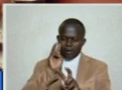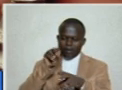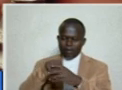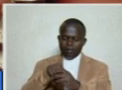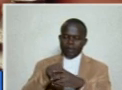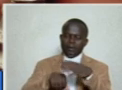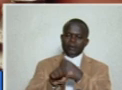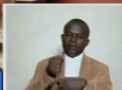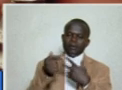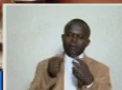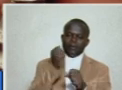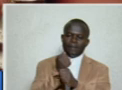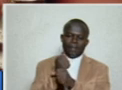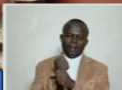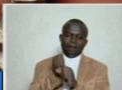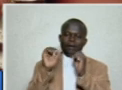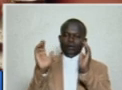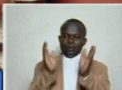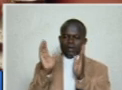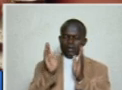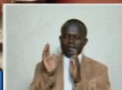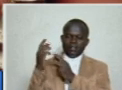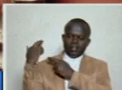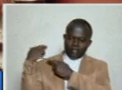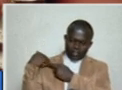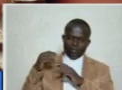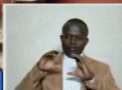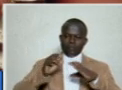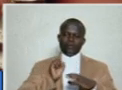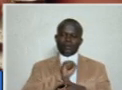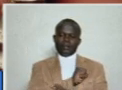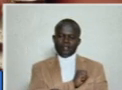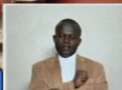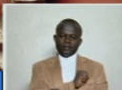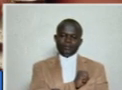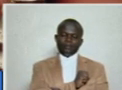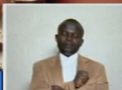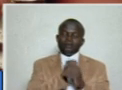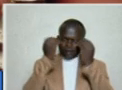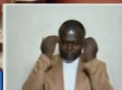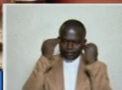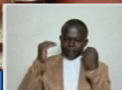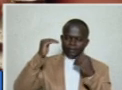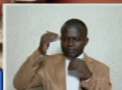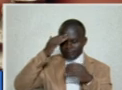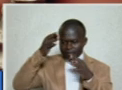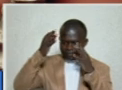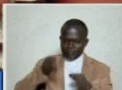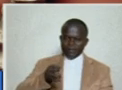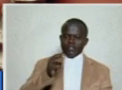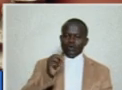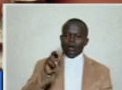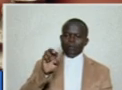mirimo umukandida yakoze ugereranyije n'inshingano z'umutwa wa Sena. Urukiko rw'Ikirenga rwemeje ko uwamurera